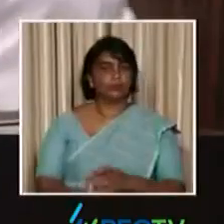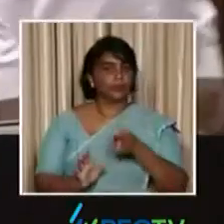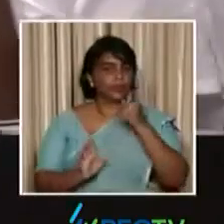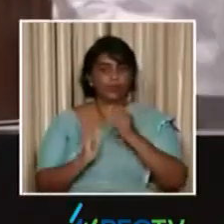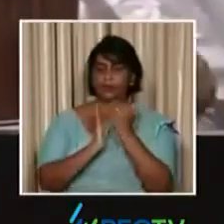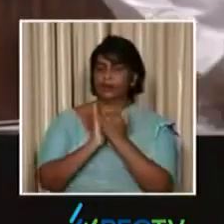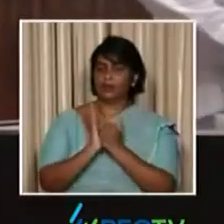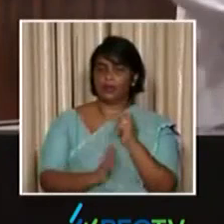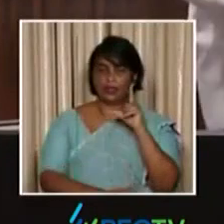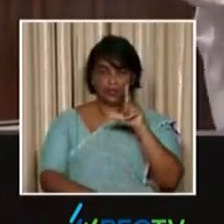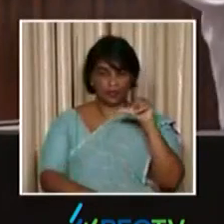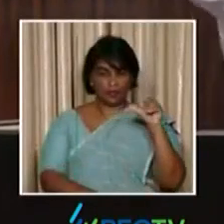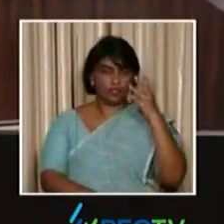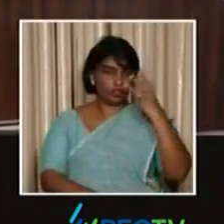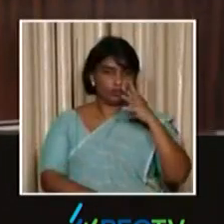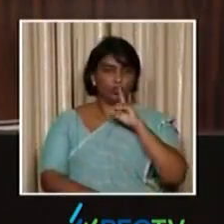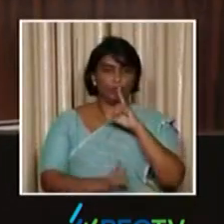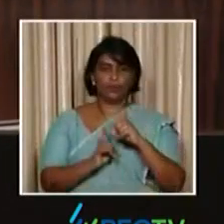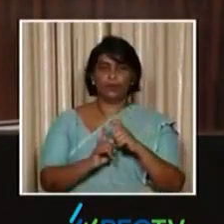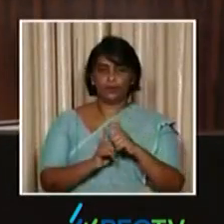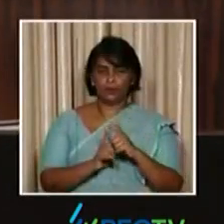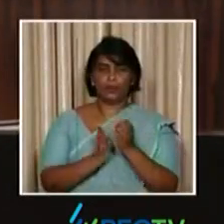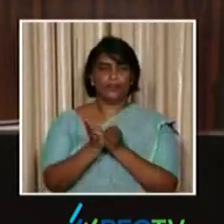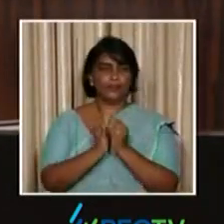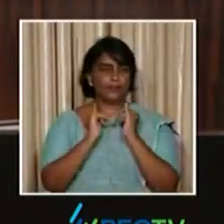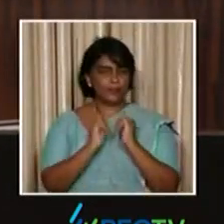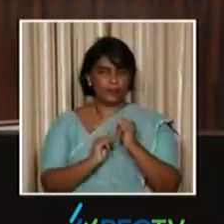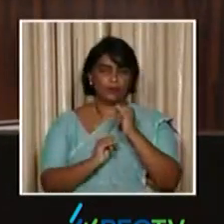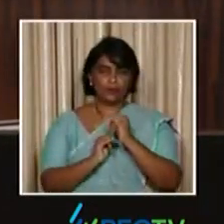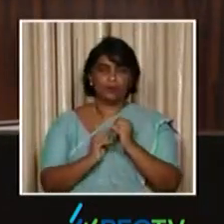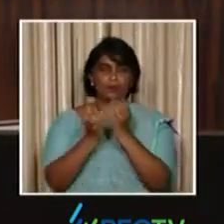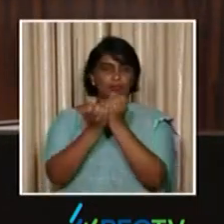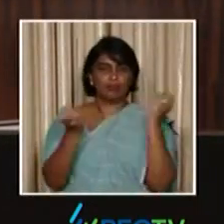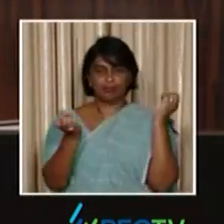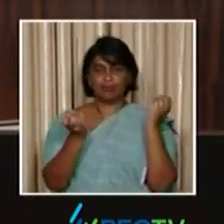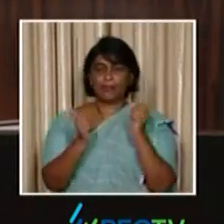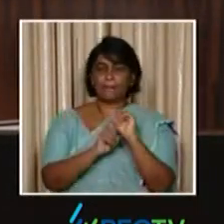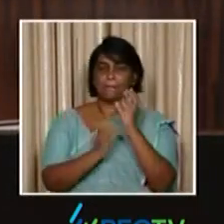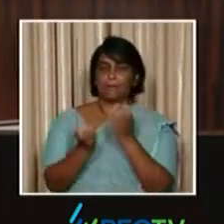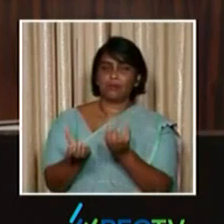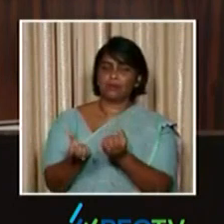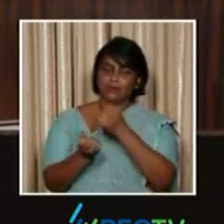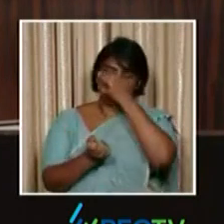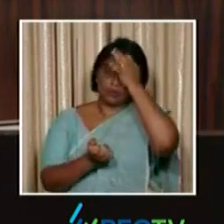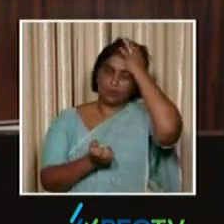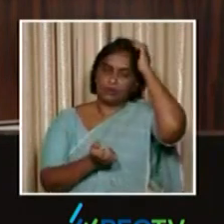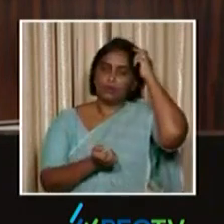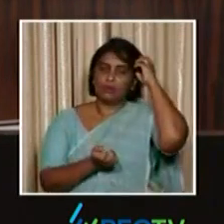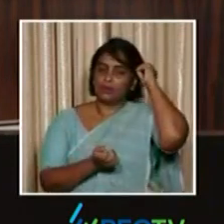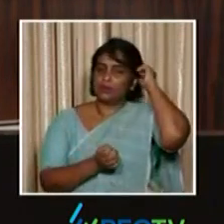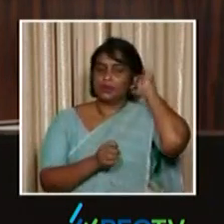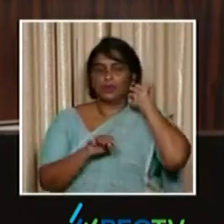නියෝග අංක 77 3 ප්‍රකාරව බරපතල විනය විරෝධී ක්‍රියාවක් ලෙස සෙංකෝලයේ පාර්ලිමේන්තුවේ සභාගර්භයේ ඇතුළත තබා